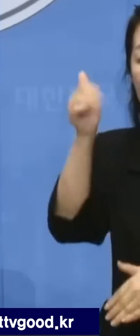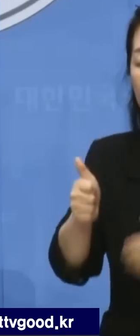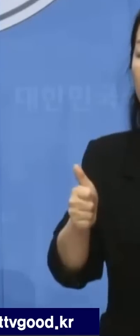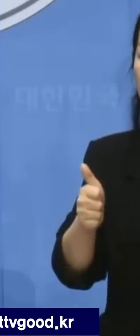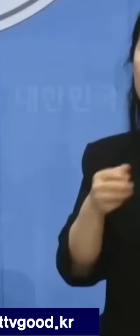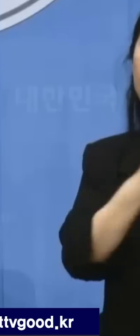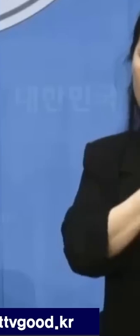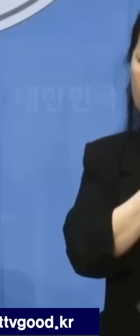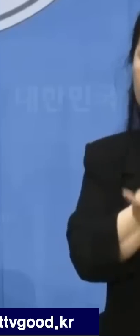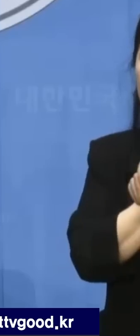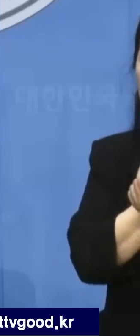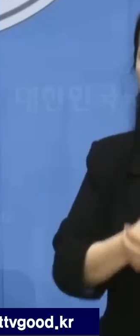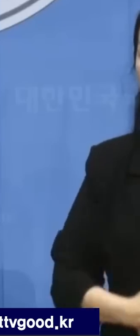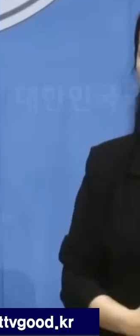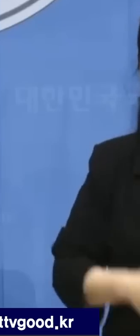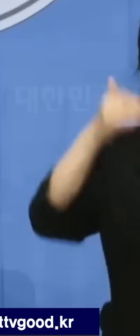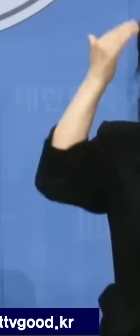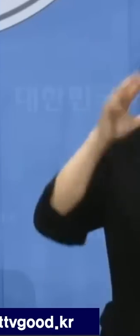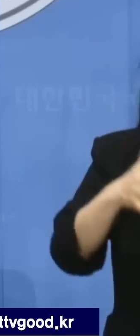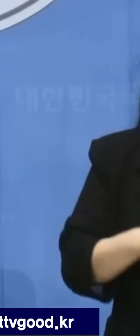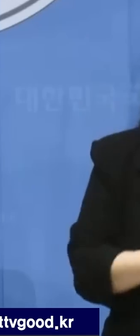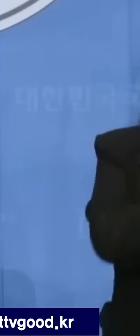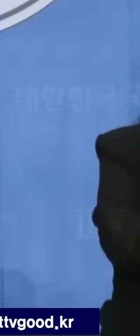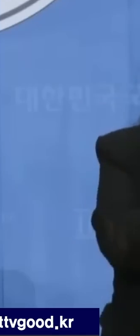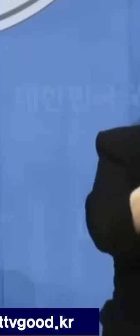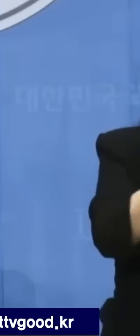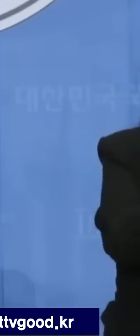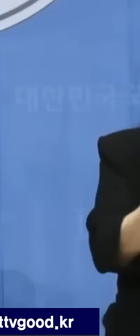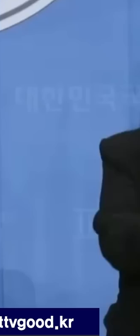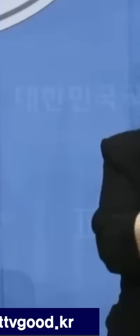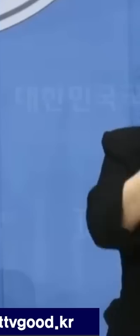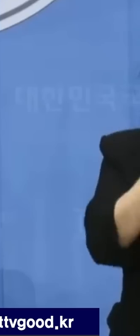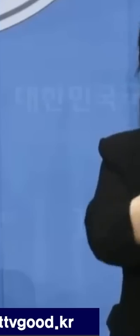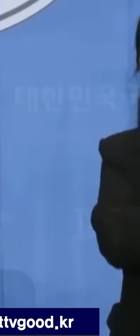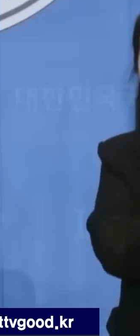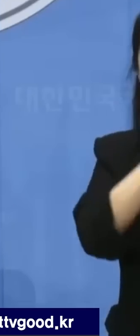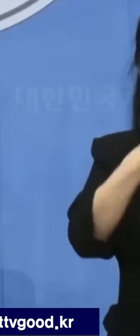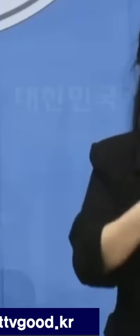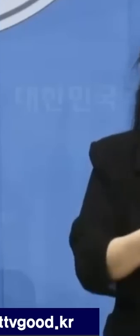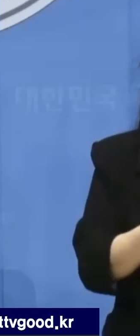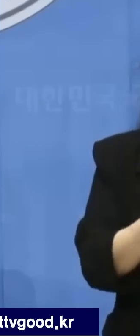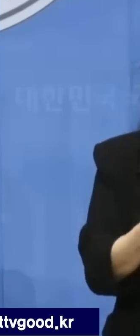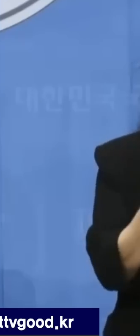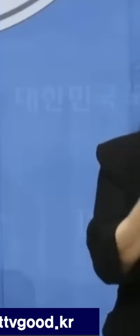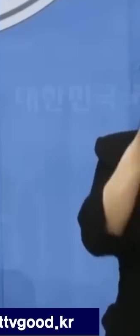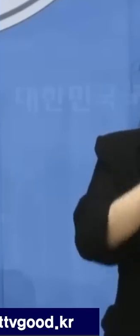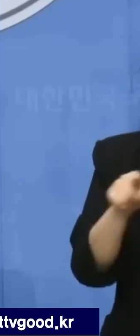주인은 당원입니다. 대한민국의 주권은 국민에게 있고 모든 권력은 국민으로부터